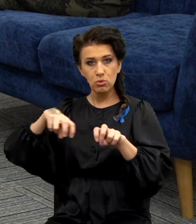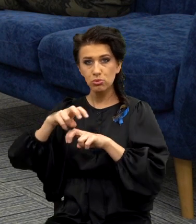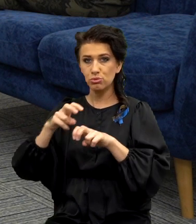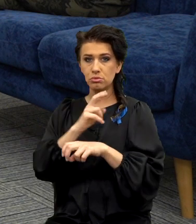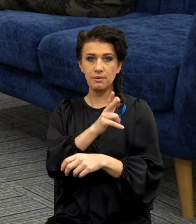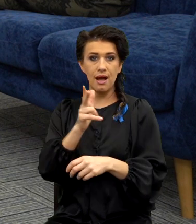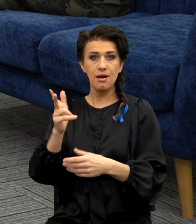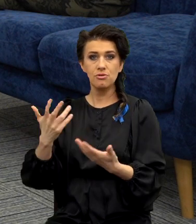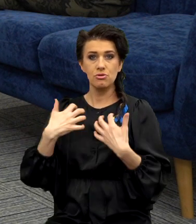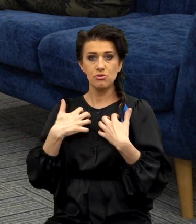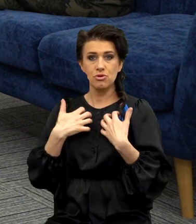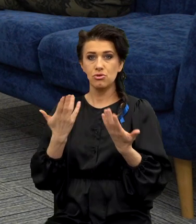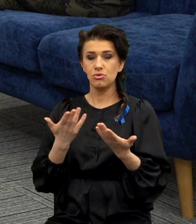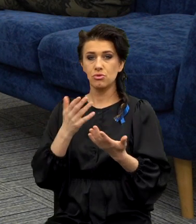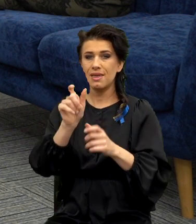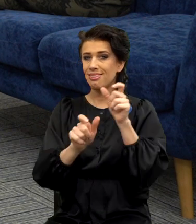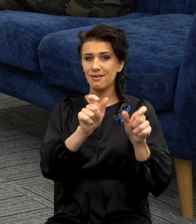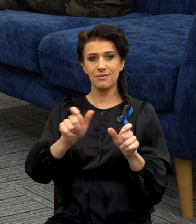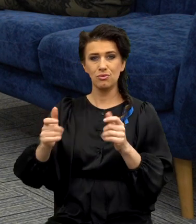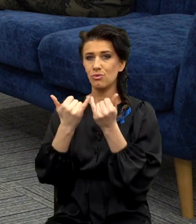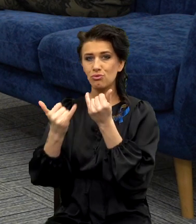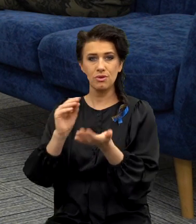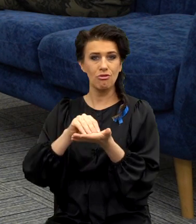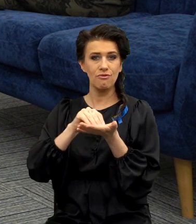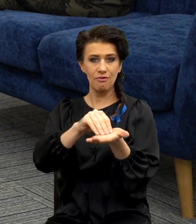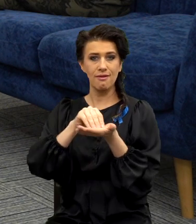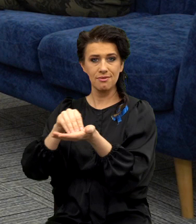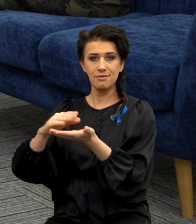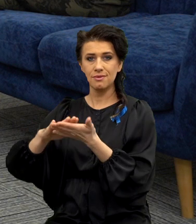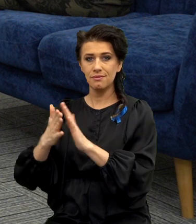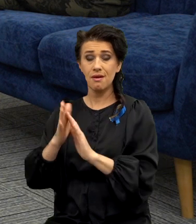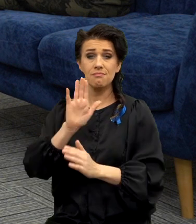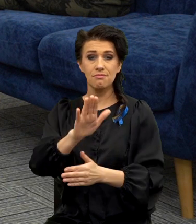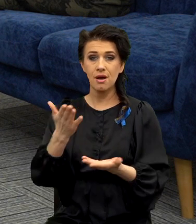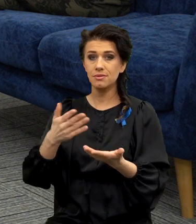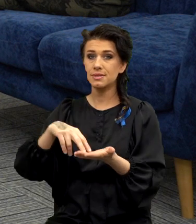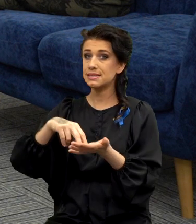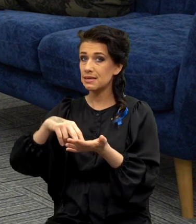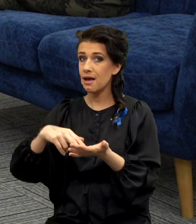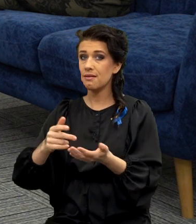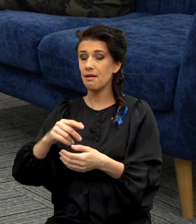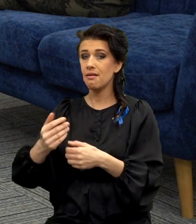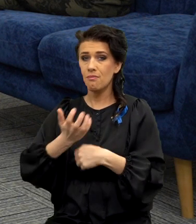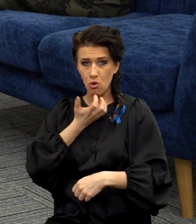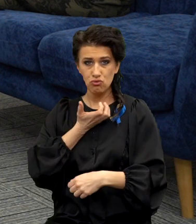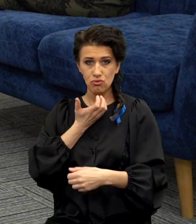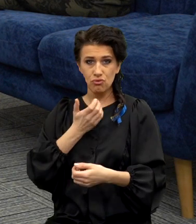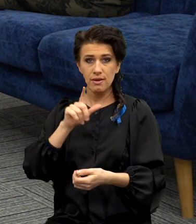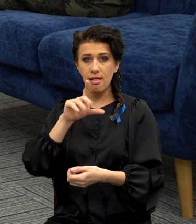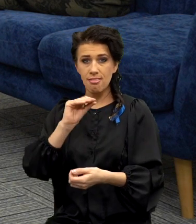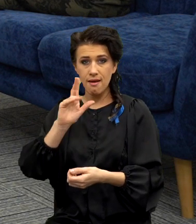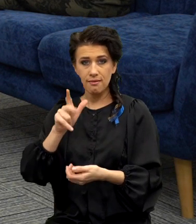naszym życiu pewnie doświadczył różnego rodzaju strachów i lęków. I czasami